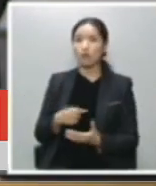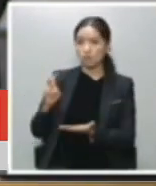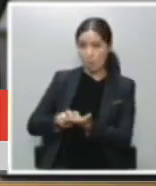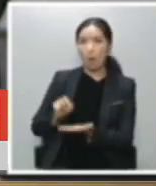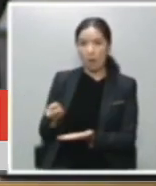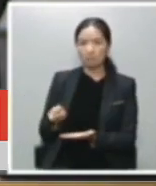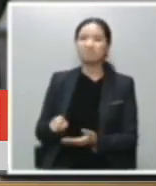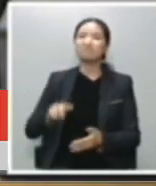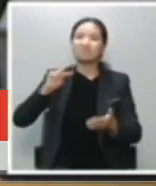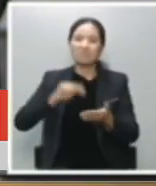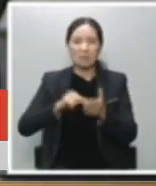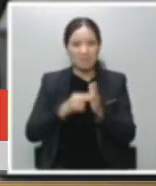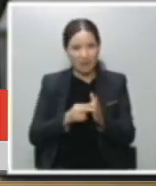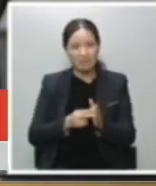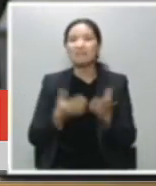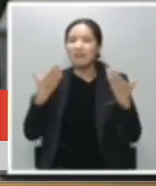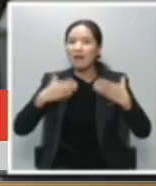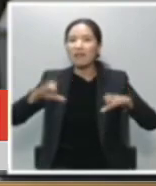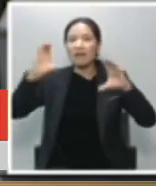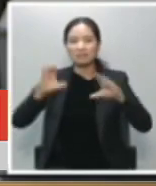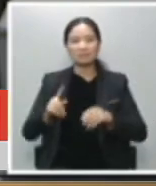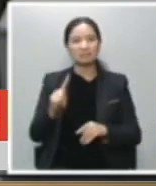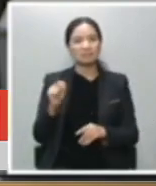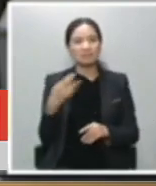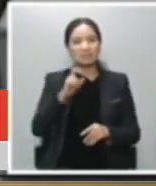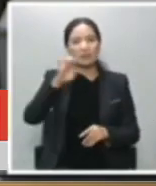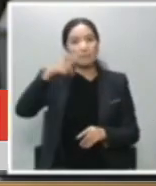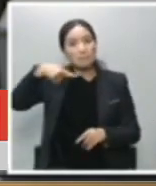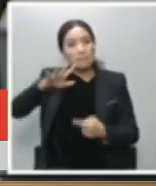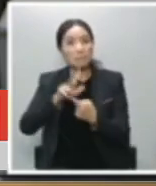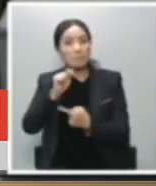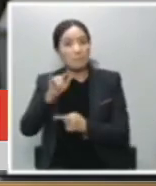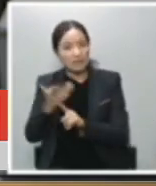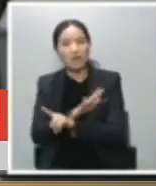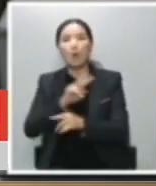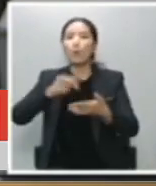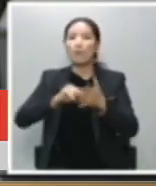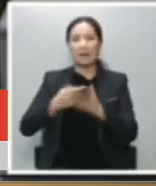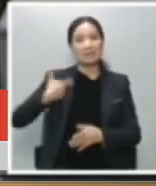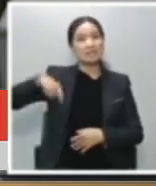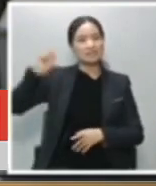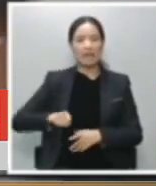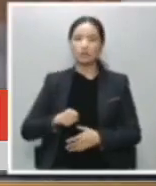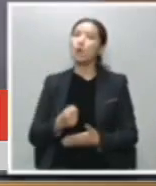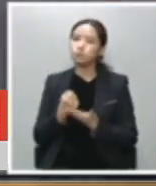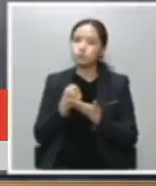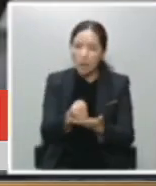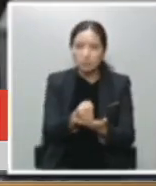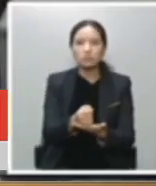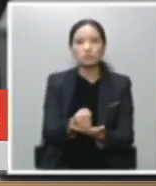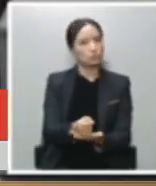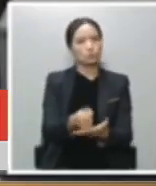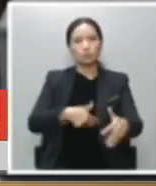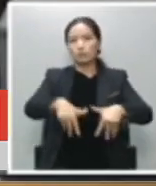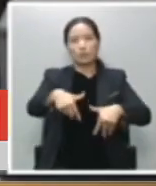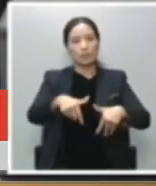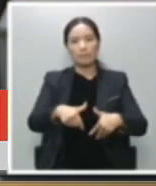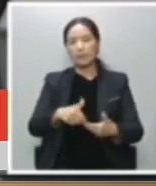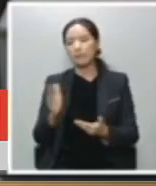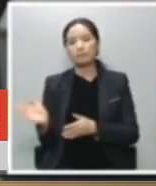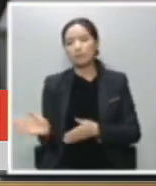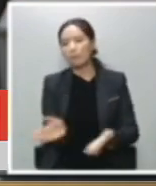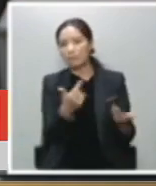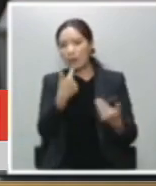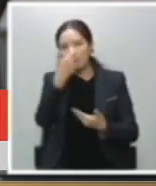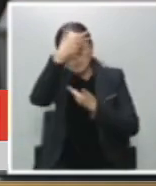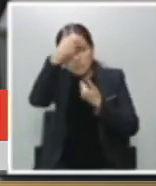เป็นรัฐาธิปัตย์แล้วเท่ากับศาลไม่ได้รับใช้ประชาชนเป็นการละเลยหลักยุติ